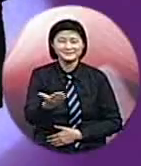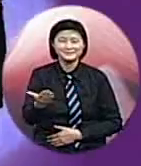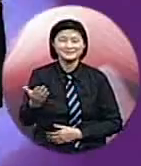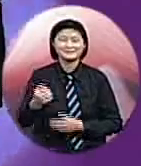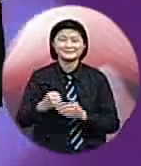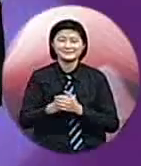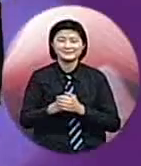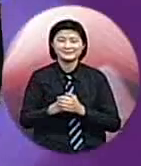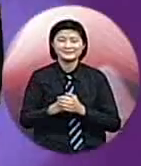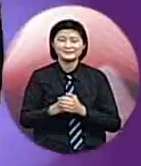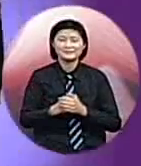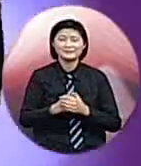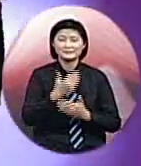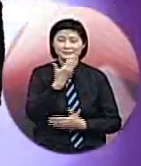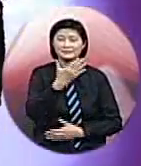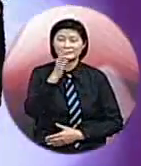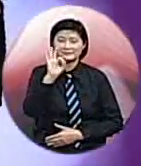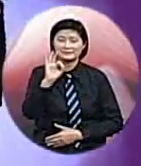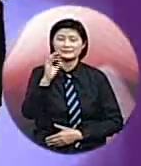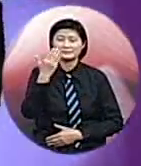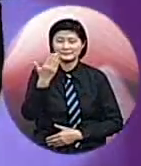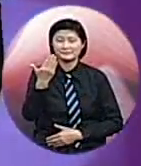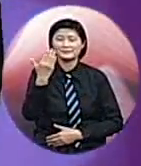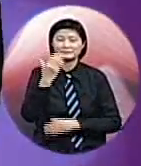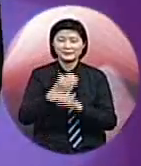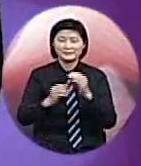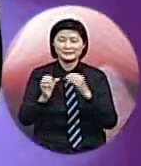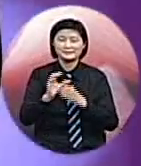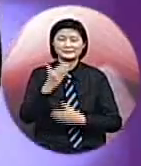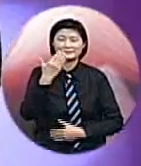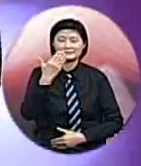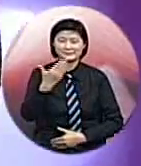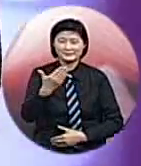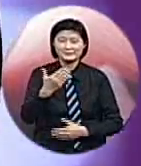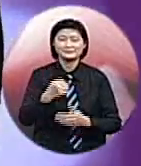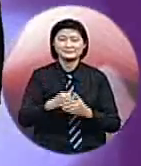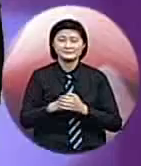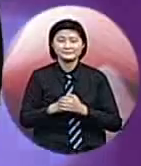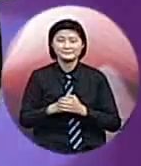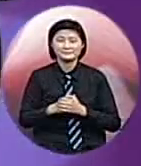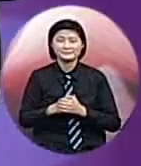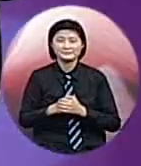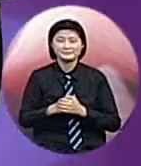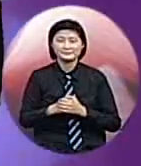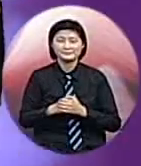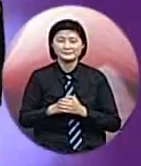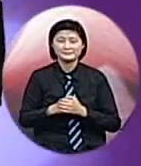주세요. 9점, 10점, 9점, 보너스 9점. 네.